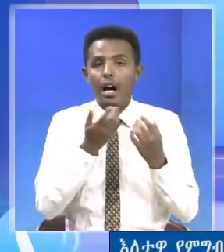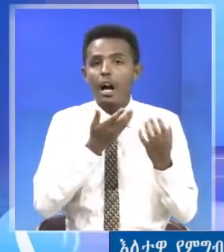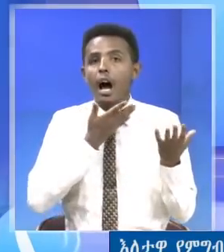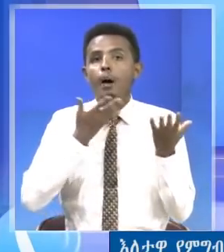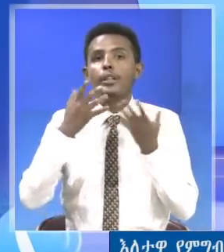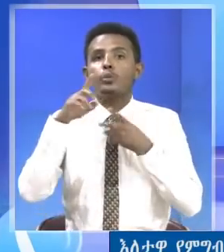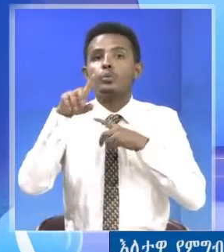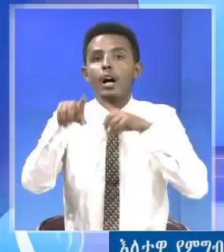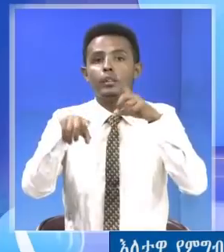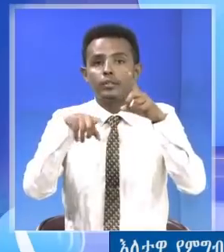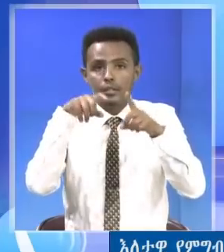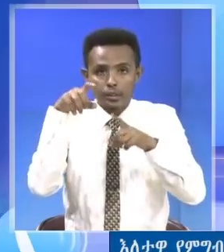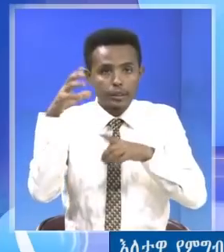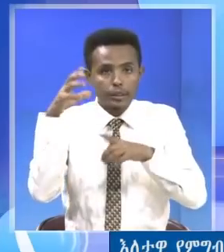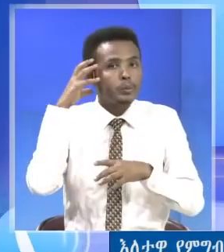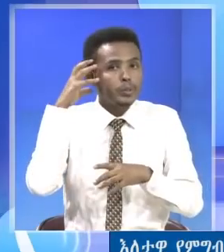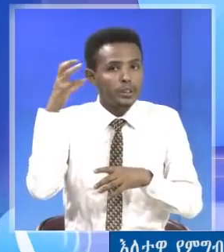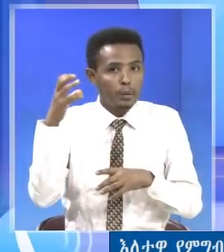ባገኘን